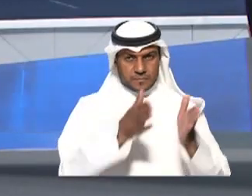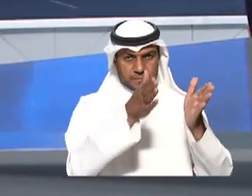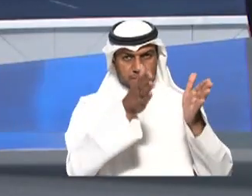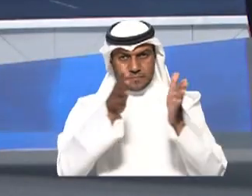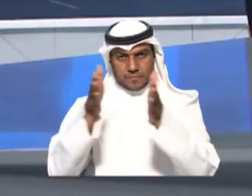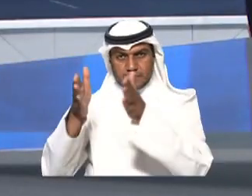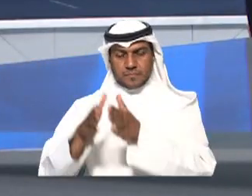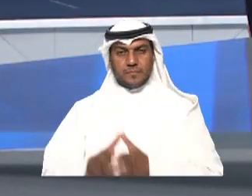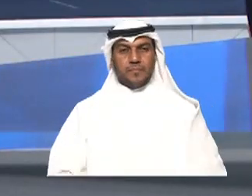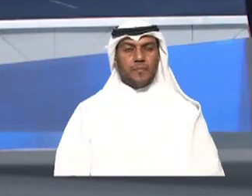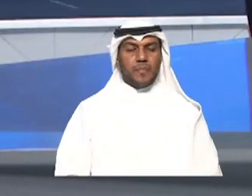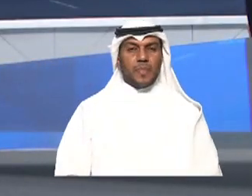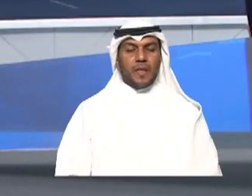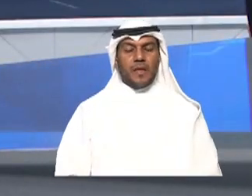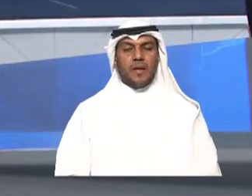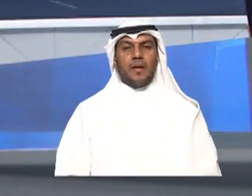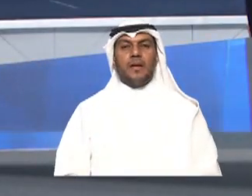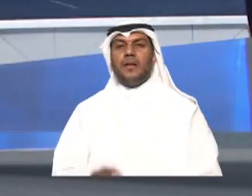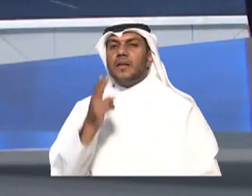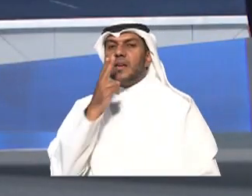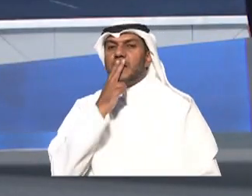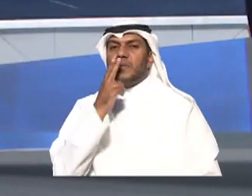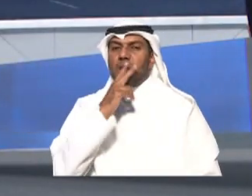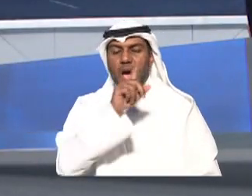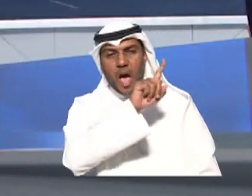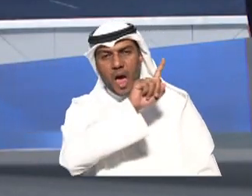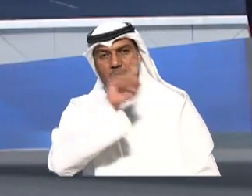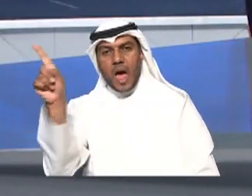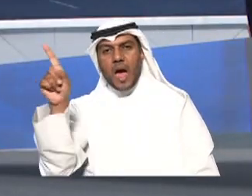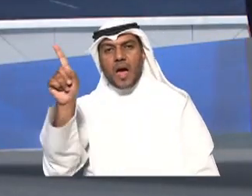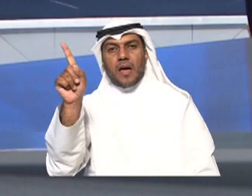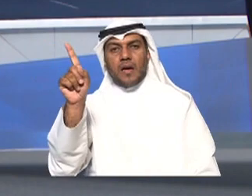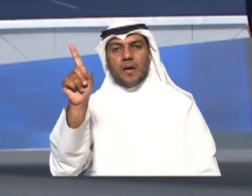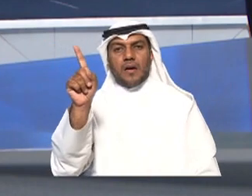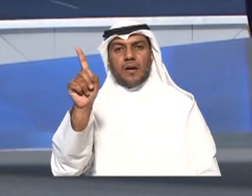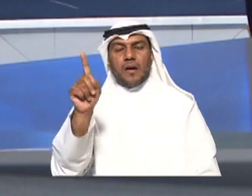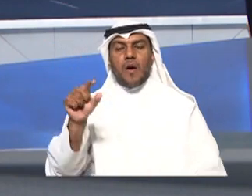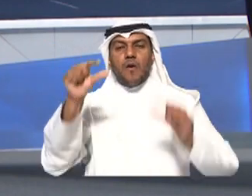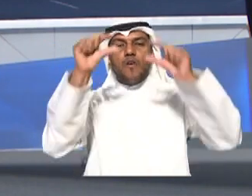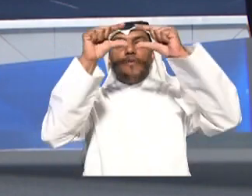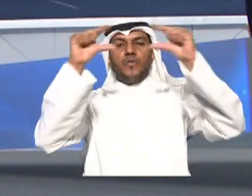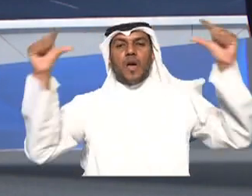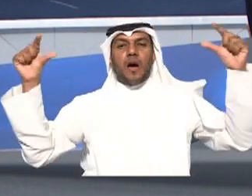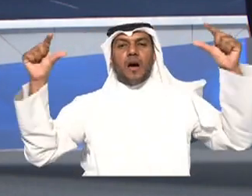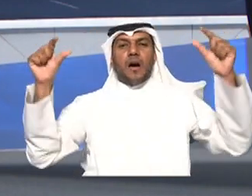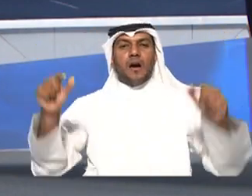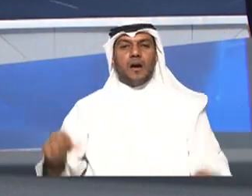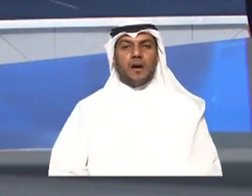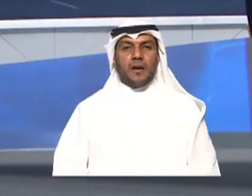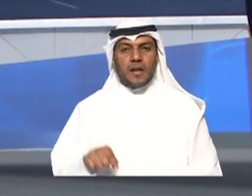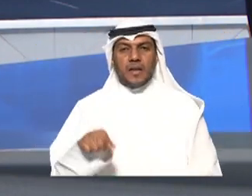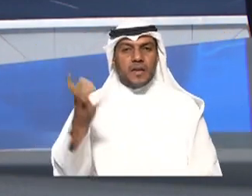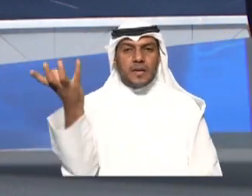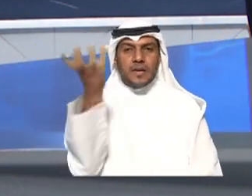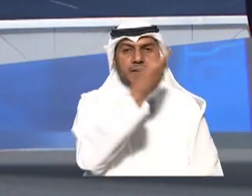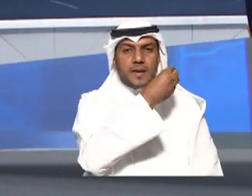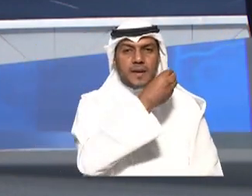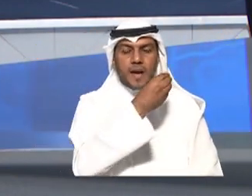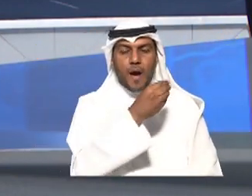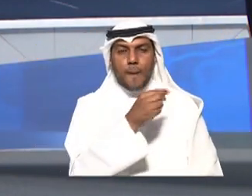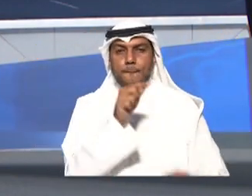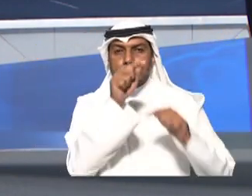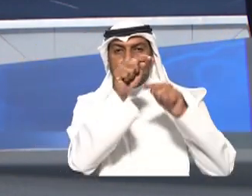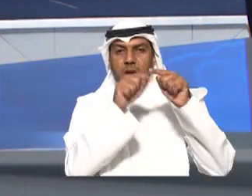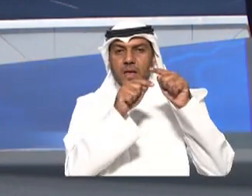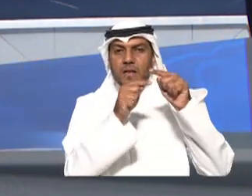عيادات لا للتدخين الموزعة في مختلف المراكز الصحية سجلت في الآونة الأخيرة نسبا متقدمة للإقلاع عن